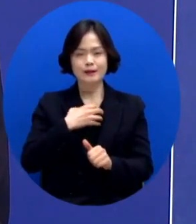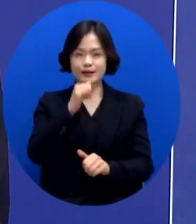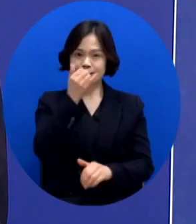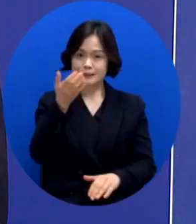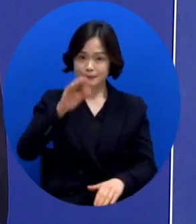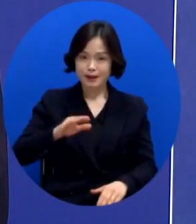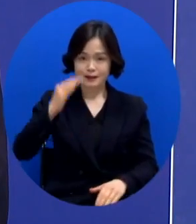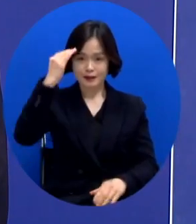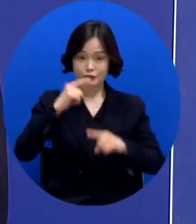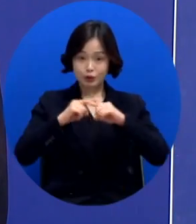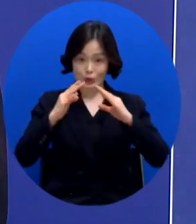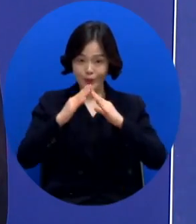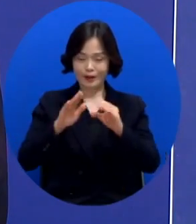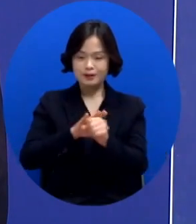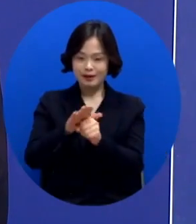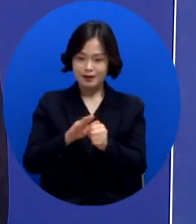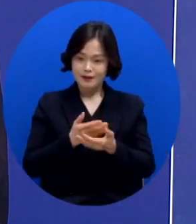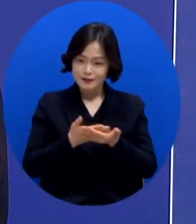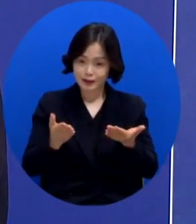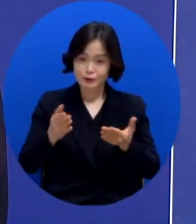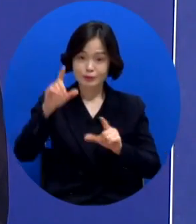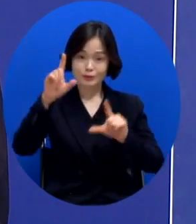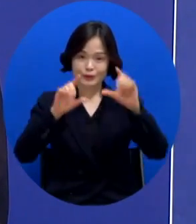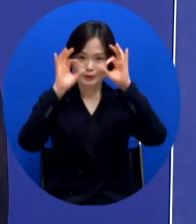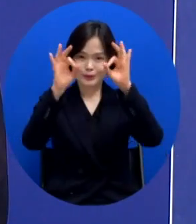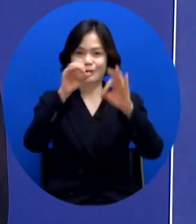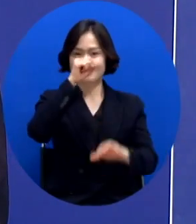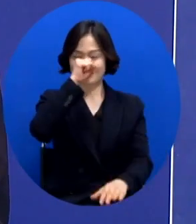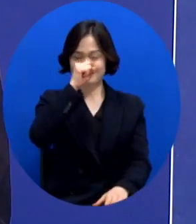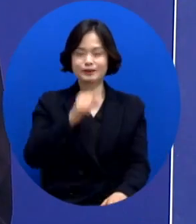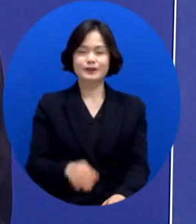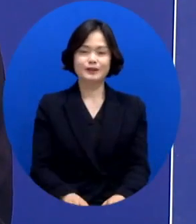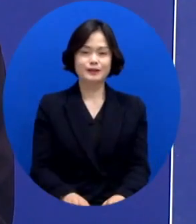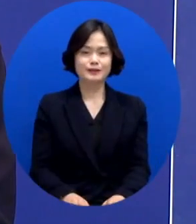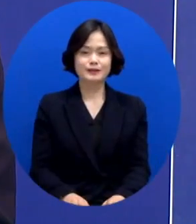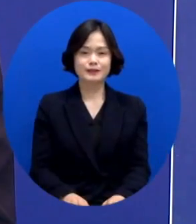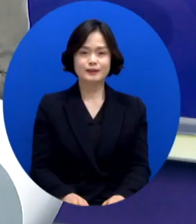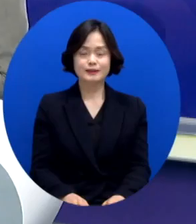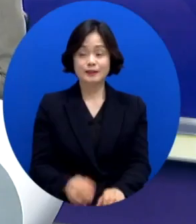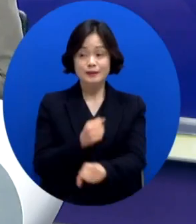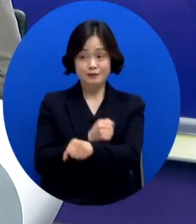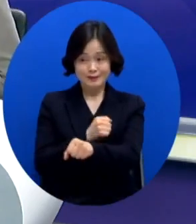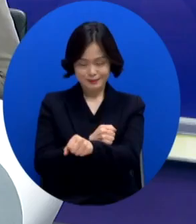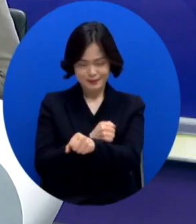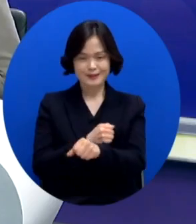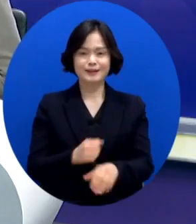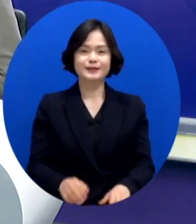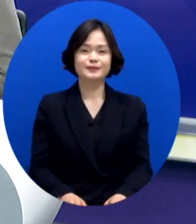한국교회가 사랑과 나눔의 정신을 지키려는 모습이 참 보기 좋은 것 같습니다. 장현수 기자 잘 들었습니다.